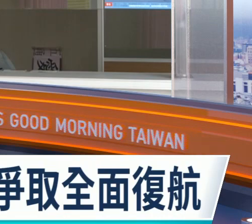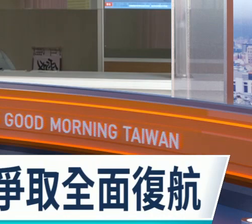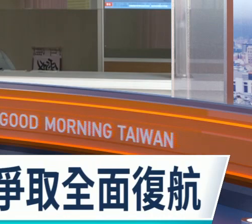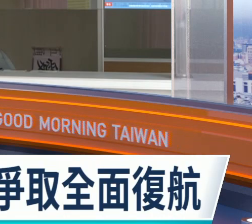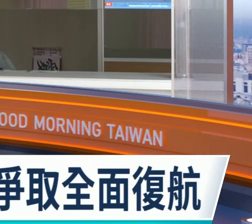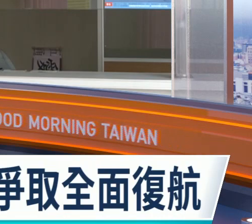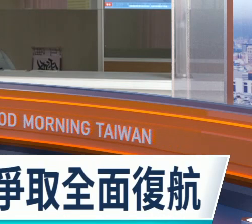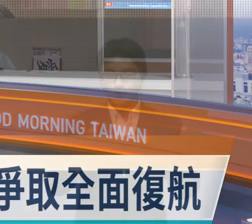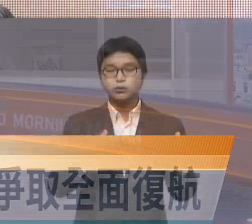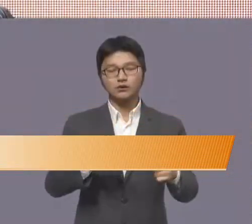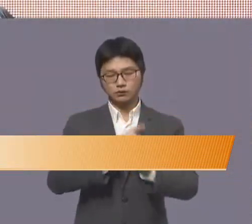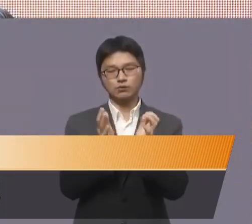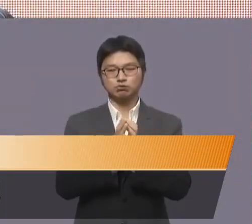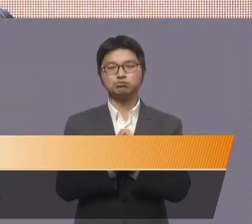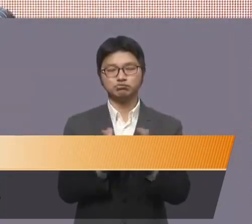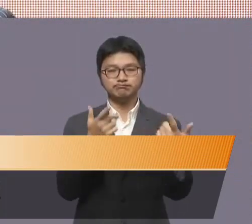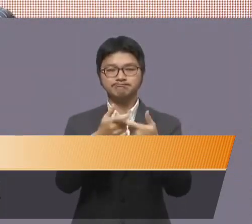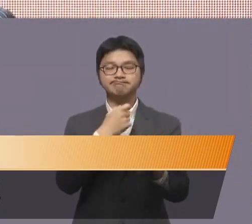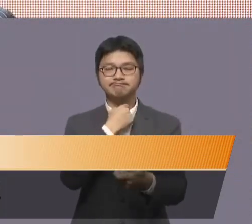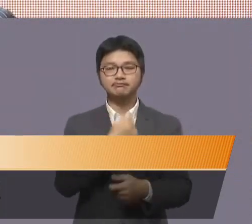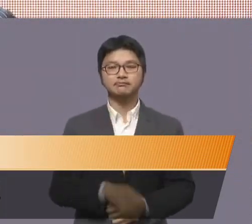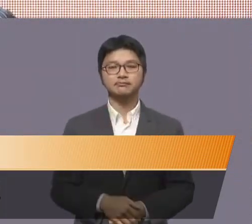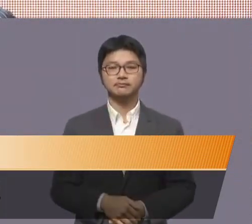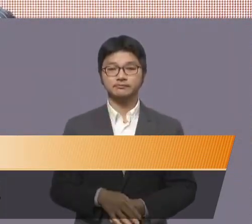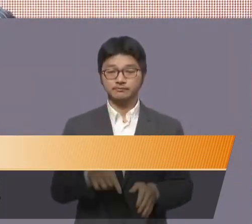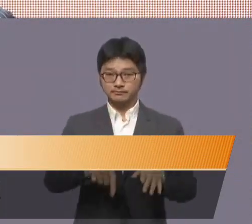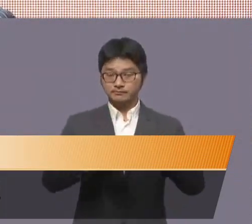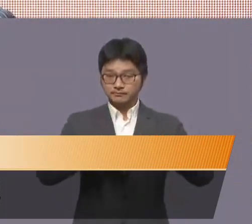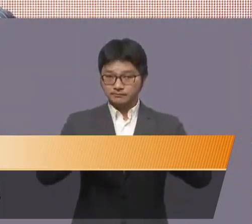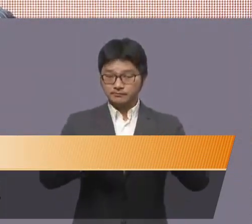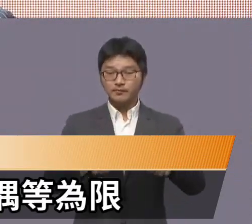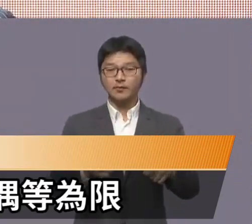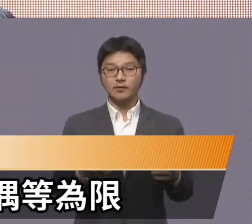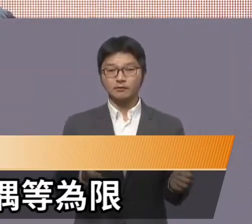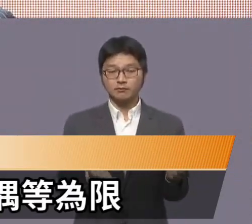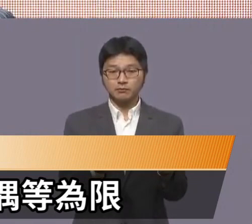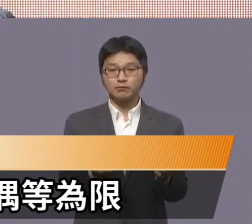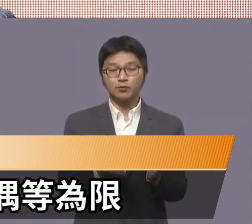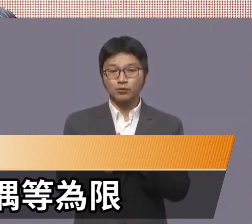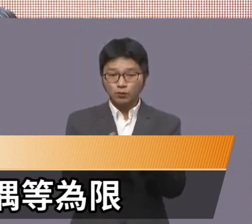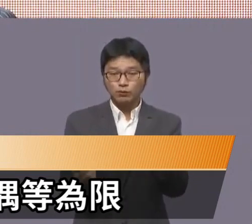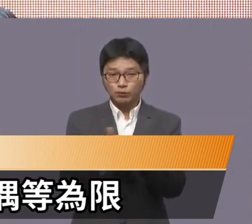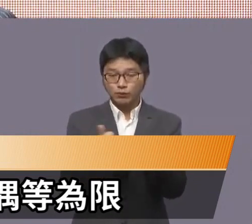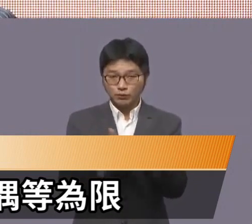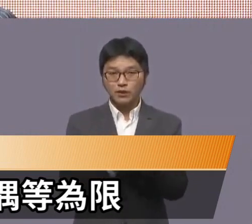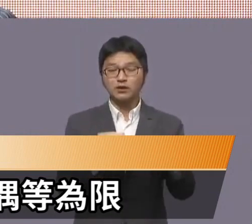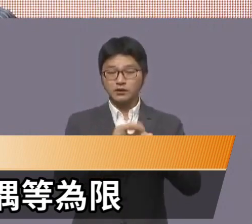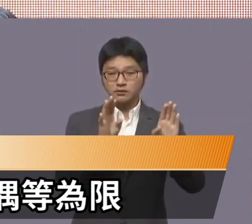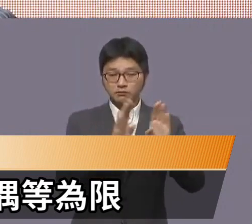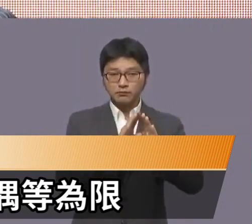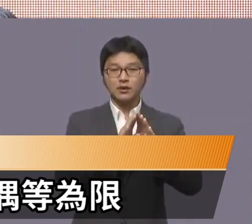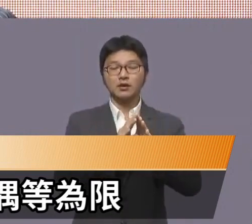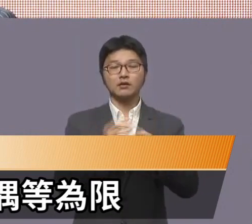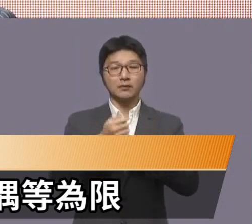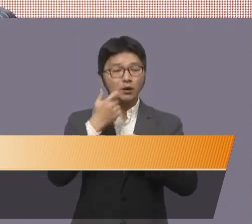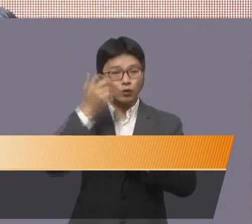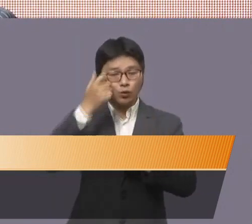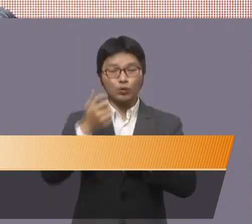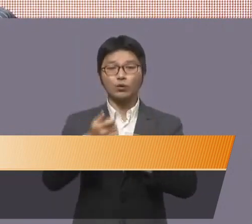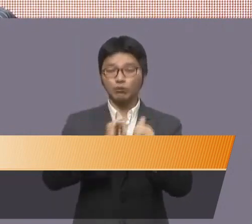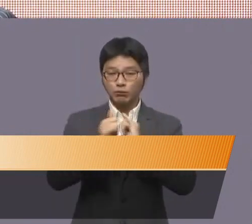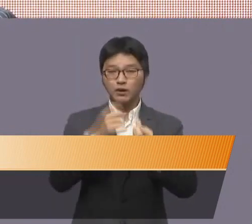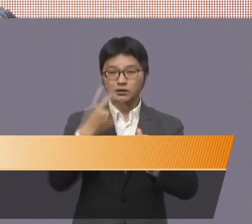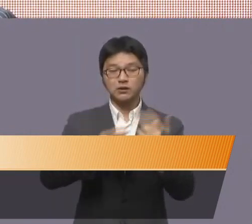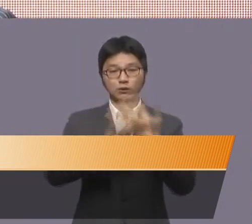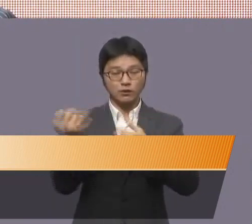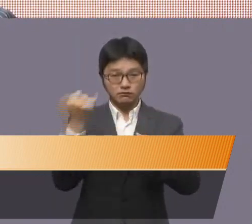全面复航。 本专案的搭乘旅客以金马地区民众、中国籍配偶等为限，采